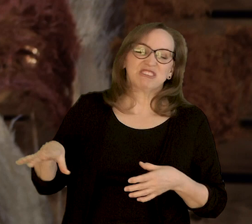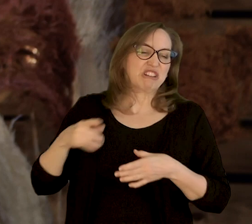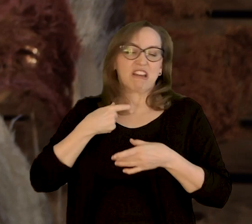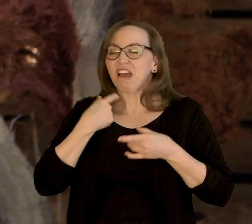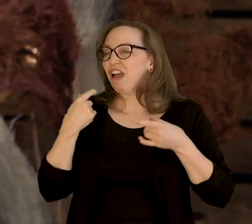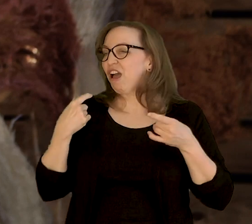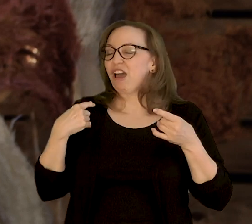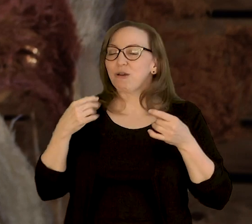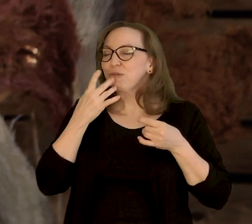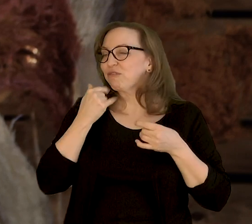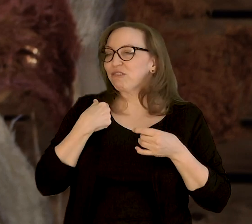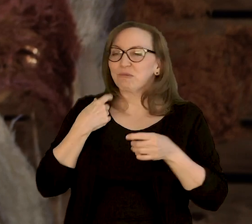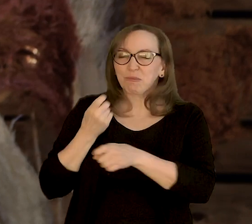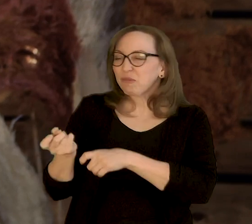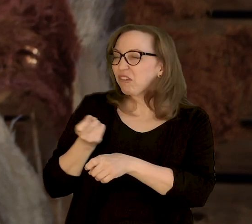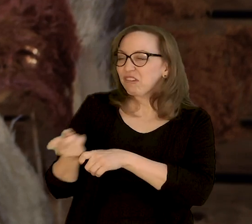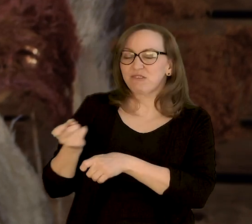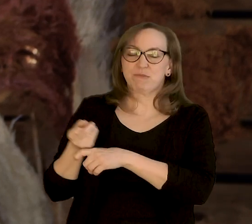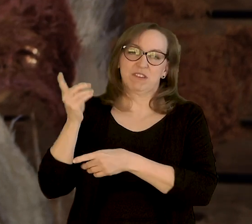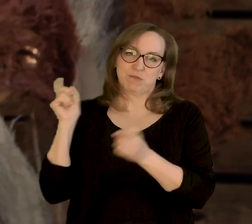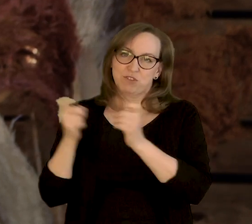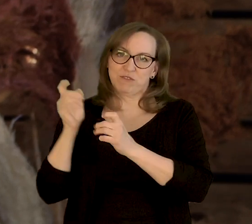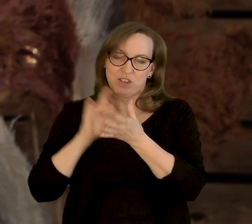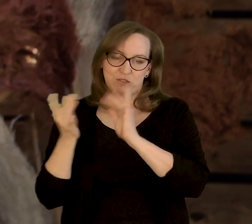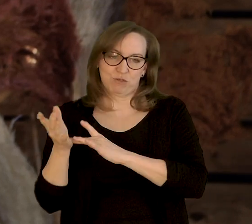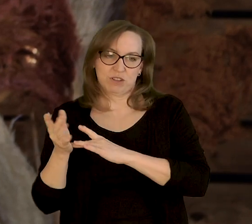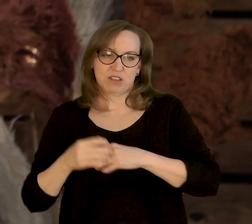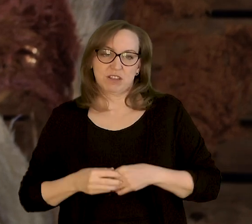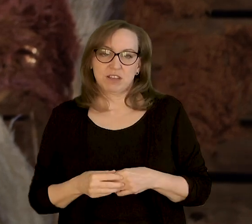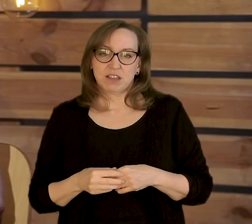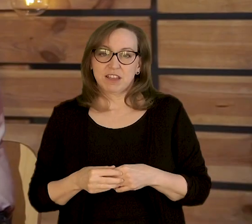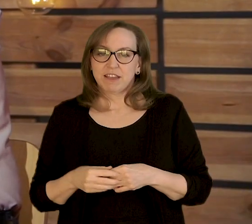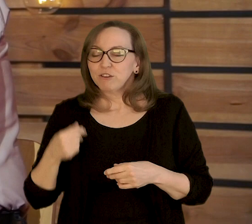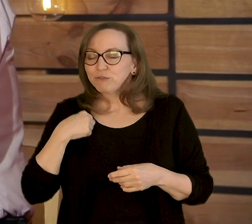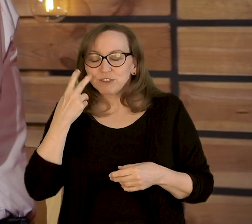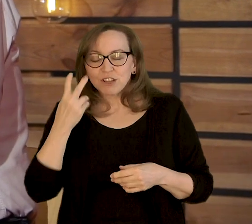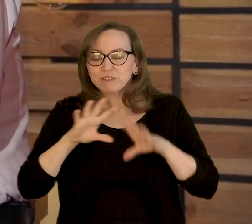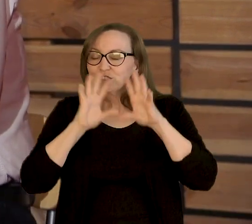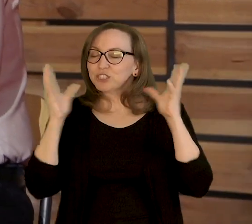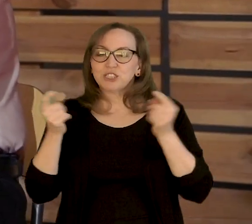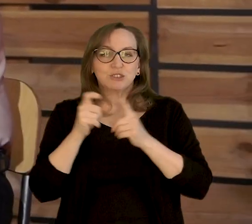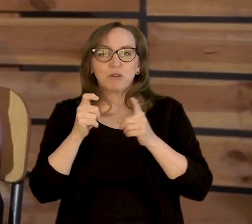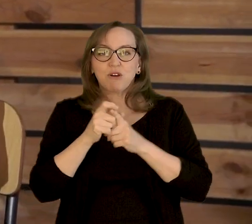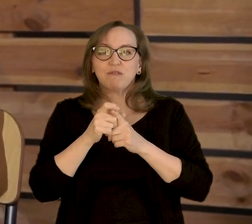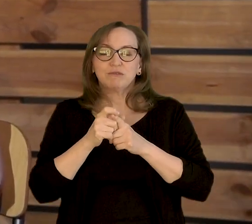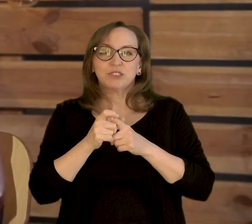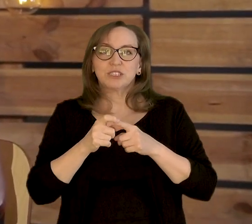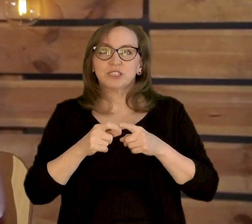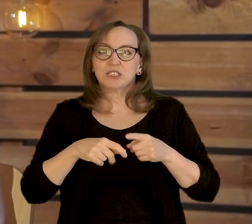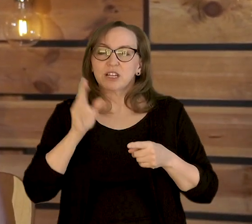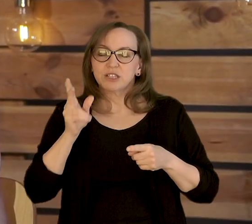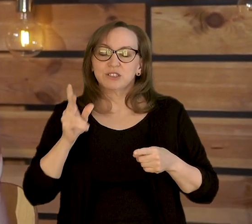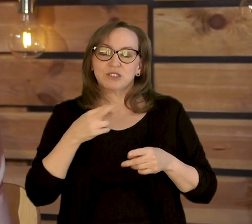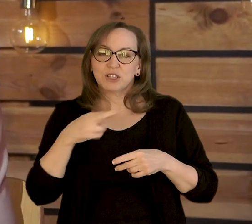też Jezusa reakcję, słyszeli wszystkie Jego słowa, które wypowiedział na krzyżu. Ci dwaj